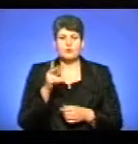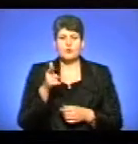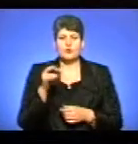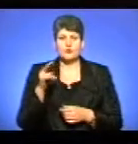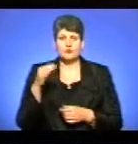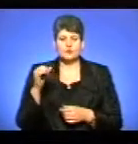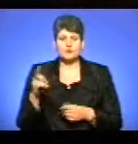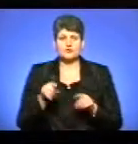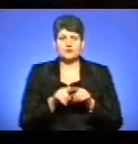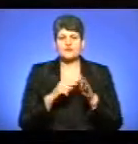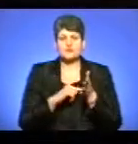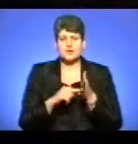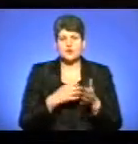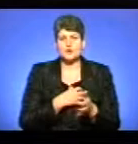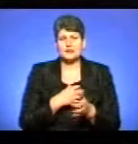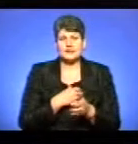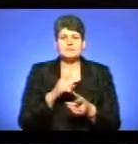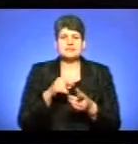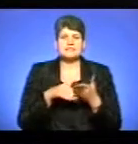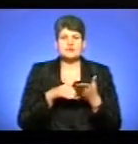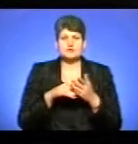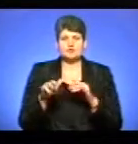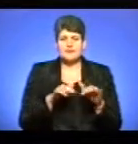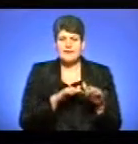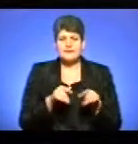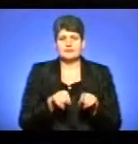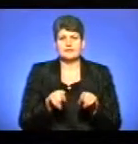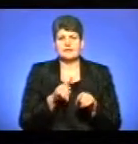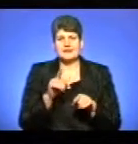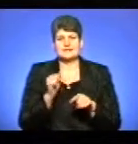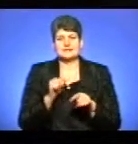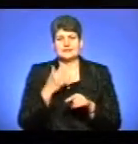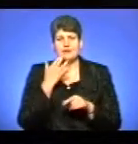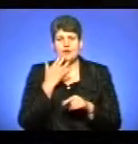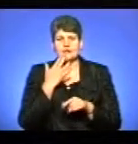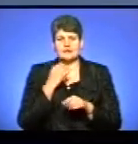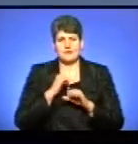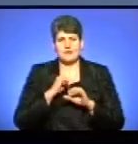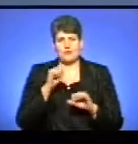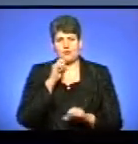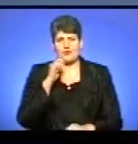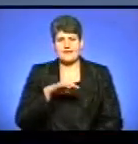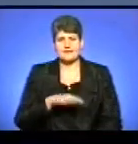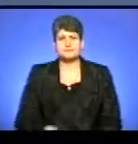також відзначили орденами за волонтерську діяльність та народний герой України.